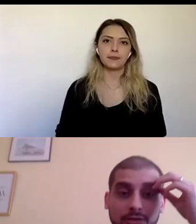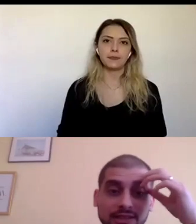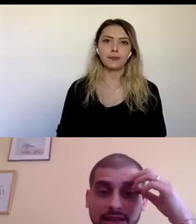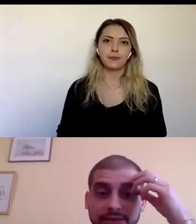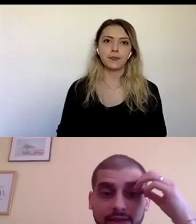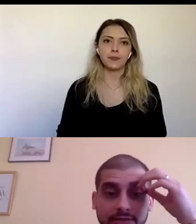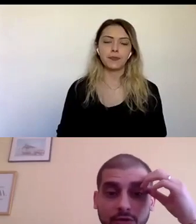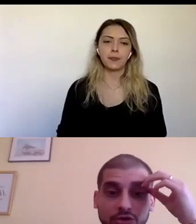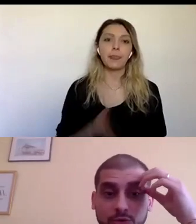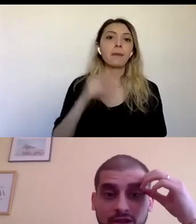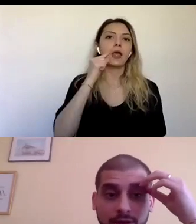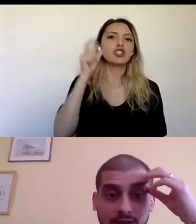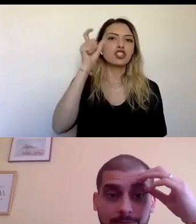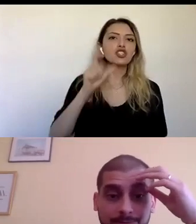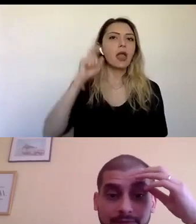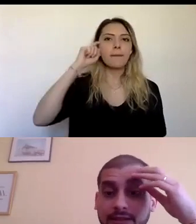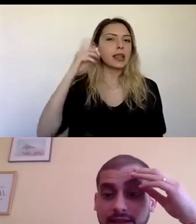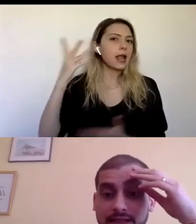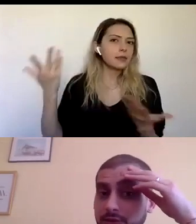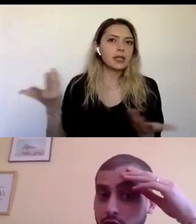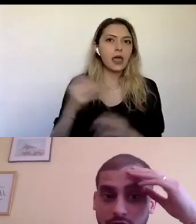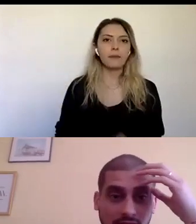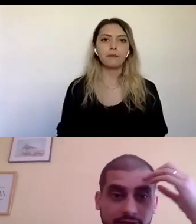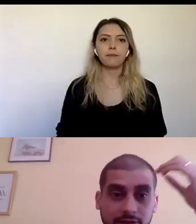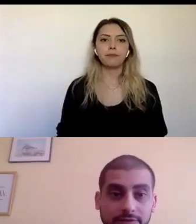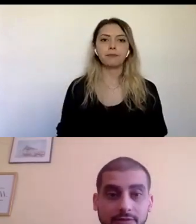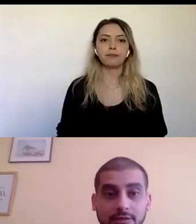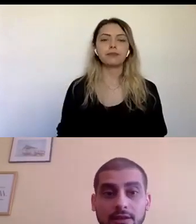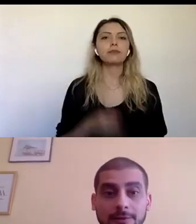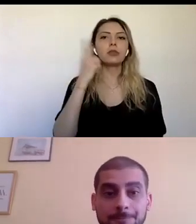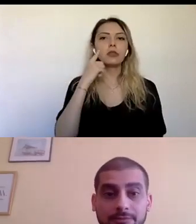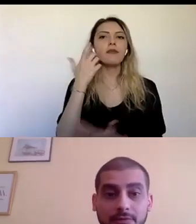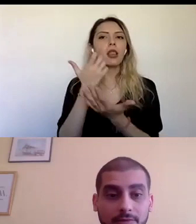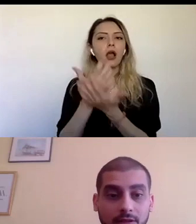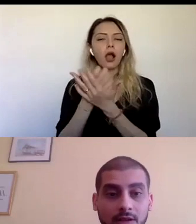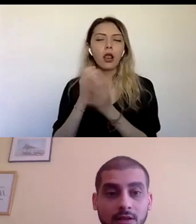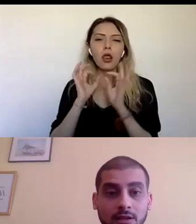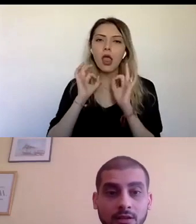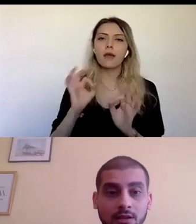ne kişisel veridir? Önce bunlara bakalım. Devlet kayıtlarının tümü kişisel veridir.